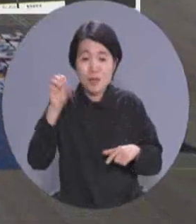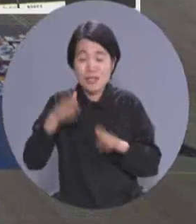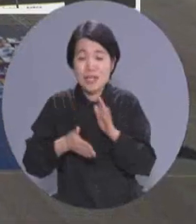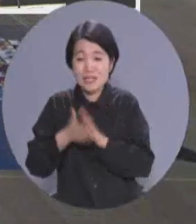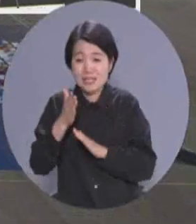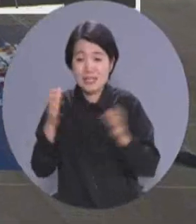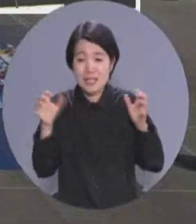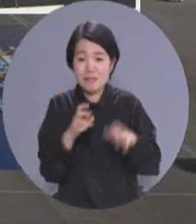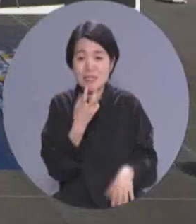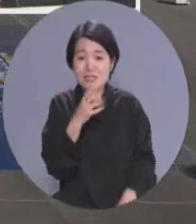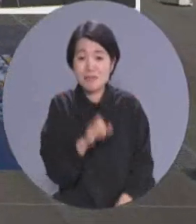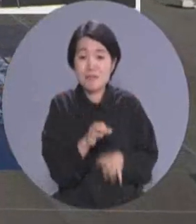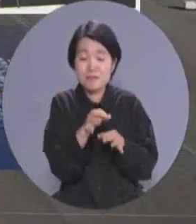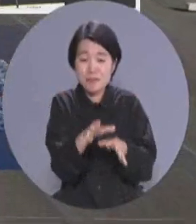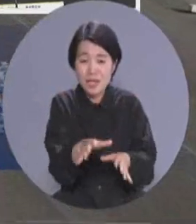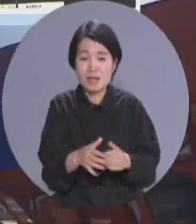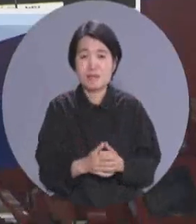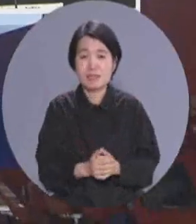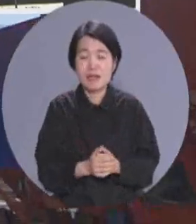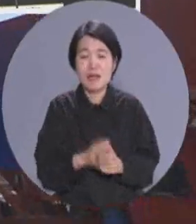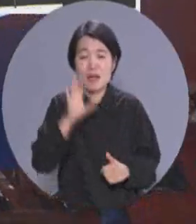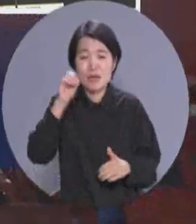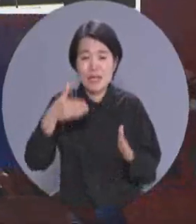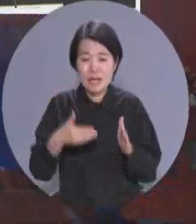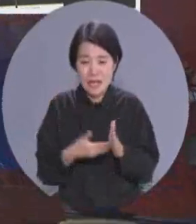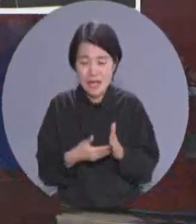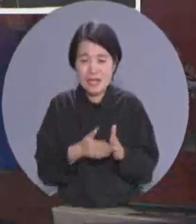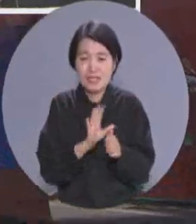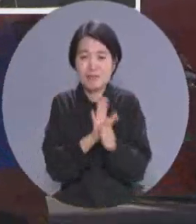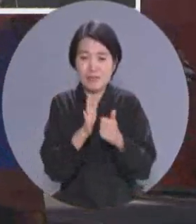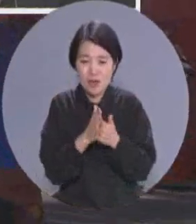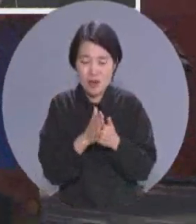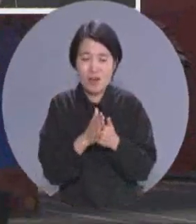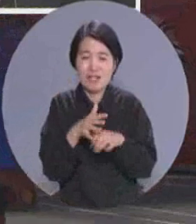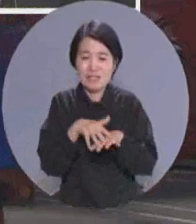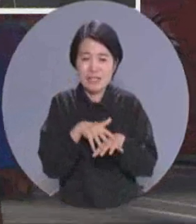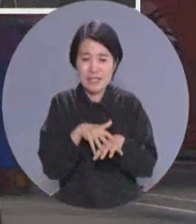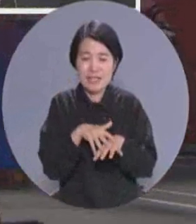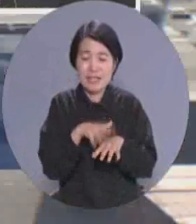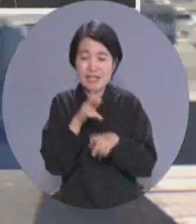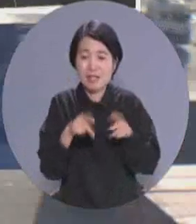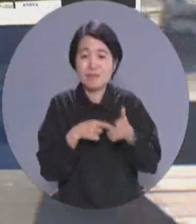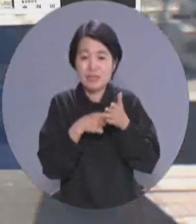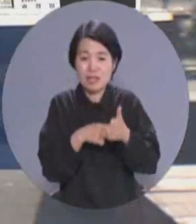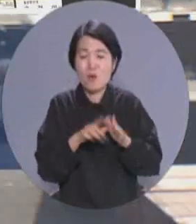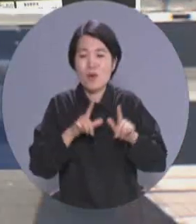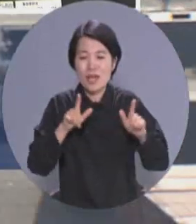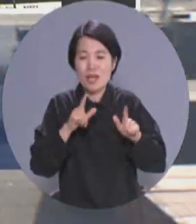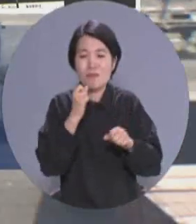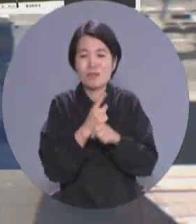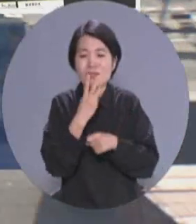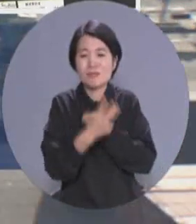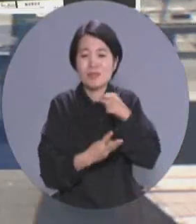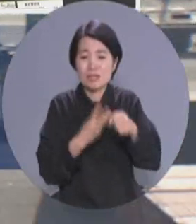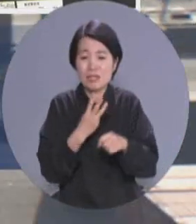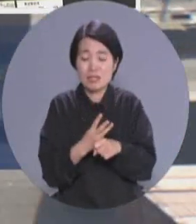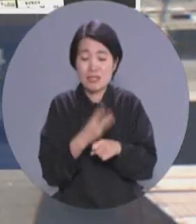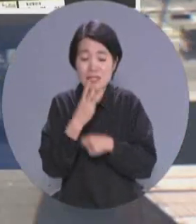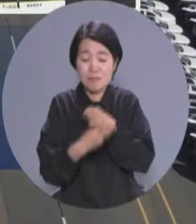예산을 20억을 투입을 해 가지고 광양 협력체계 강화 사업을 시작을 했습니다 올해 3년 차고 어 그 안에 이제